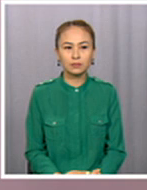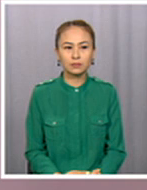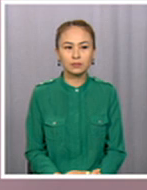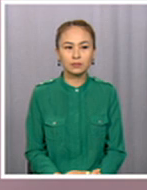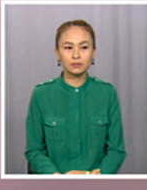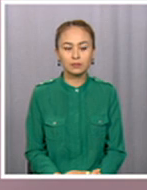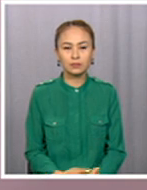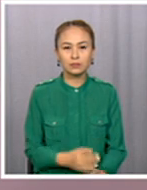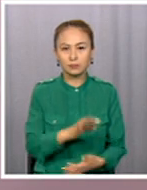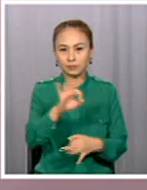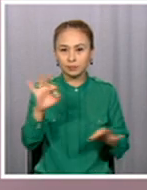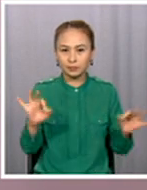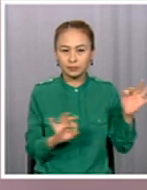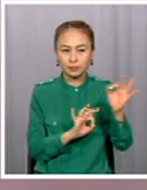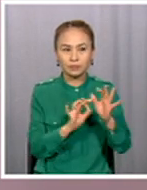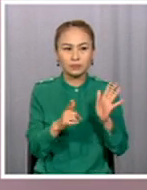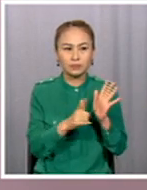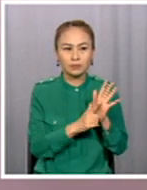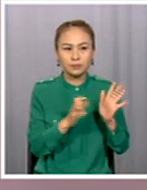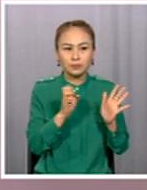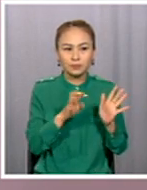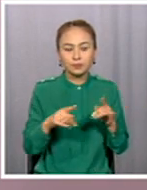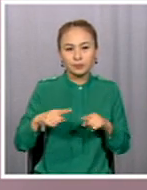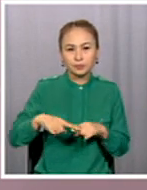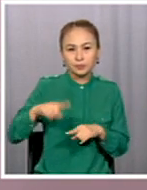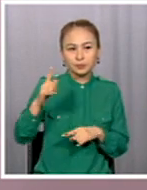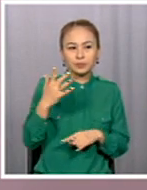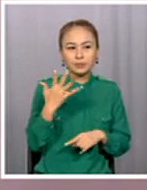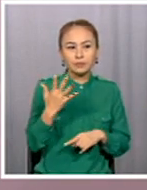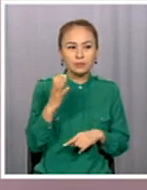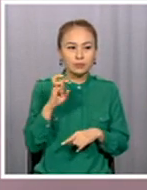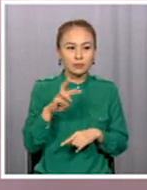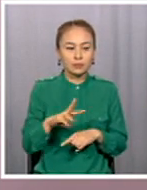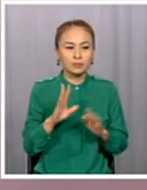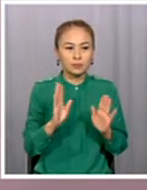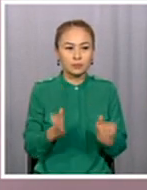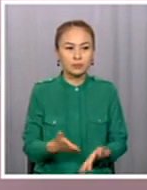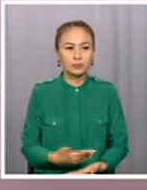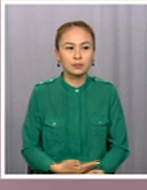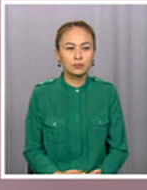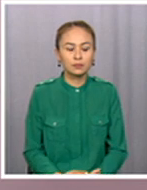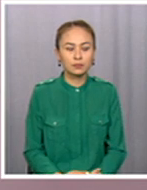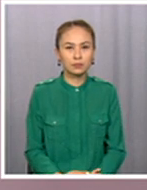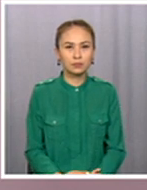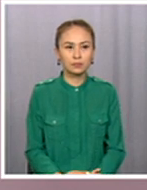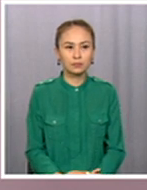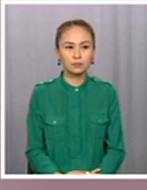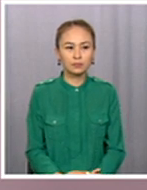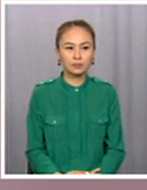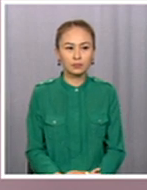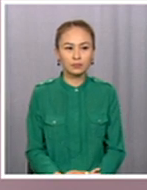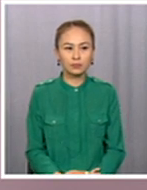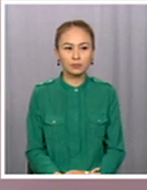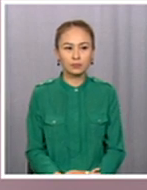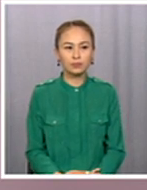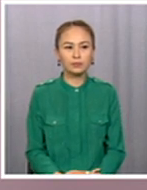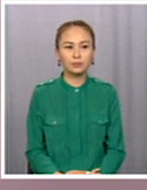ұзындығы 7 сантиметр, ені 5 сантиметр болатын тік 4 бұрышты